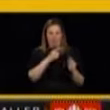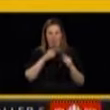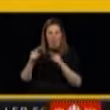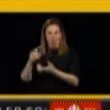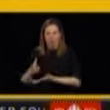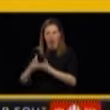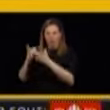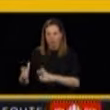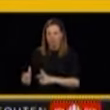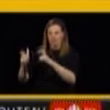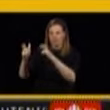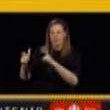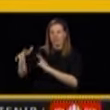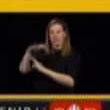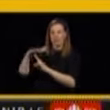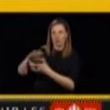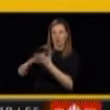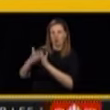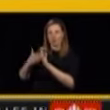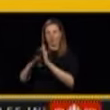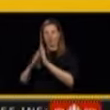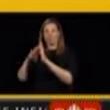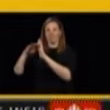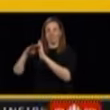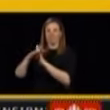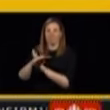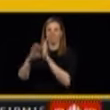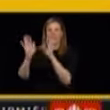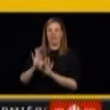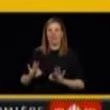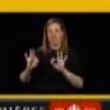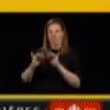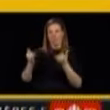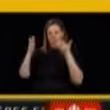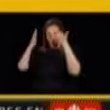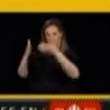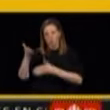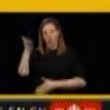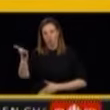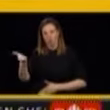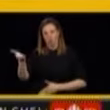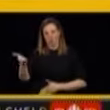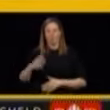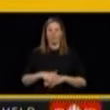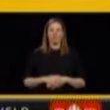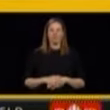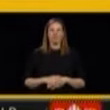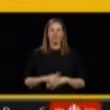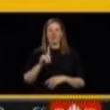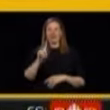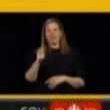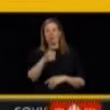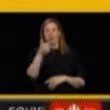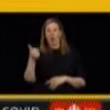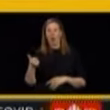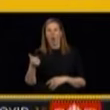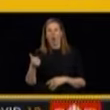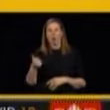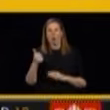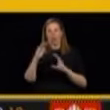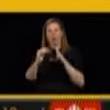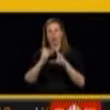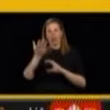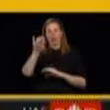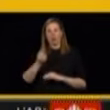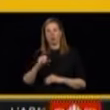CHSLD. C'est ça qui est important, puis c'est là-dessus qu'on se concentre actuellement. Merci. La prochaine question nous provient par courriel de